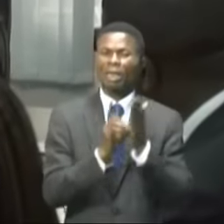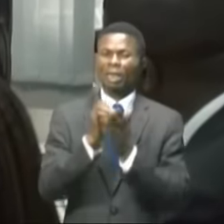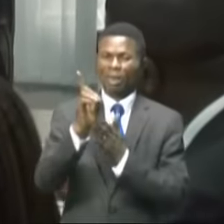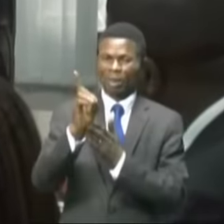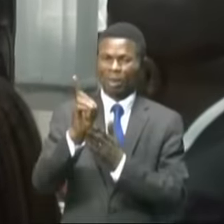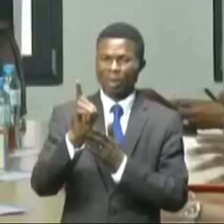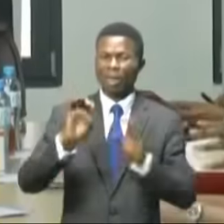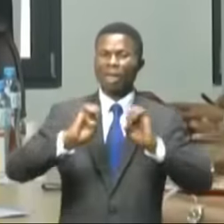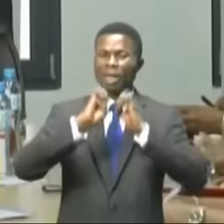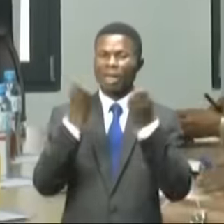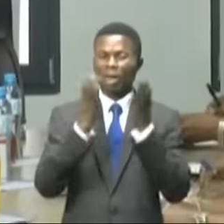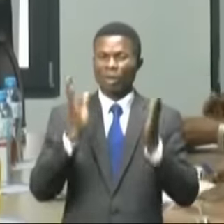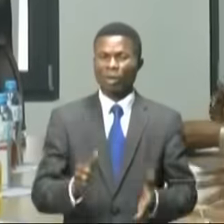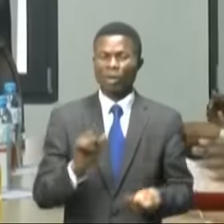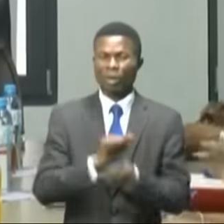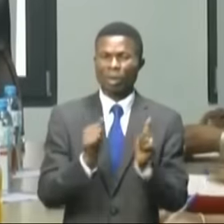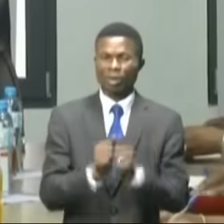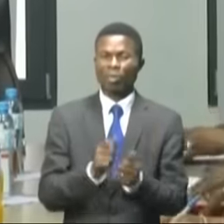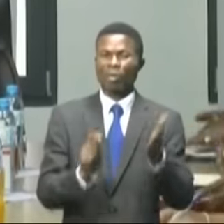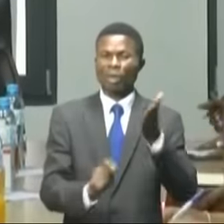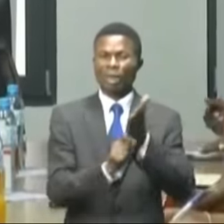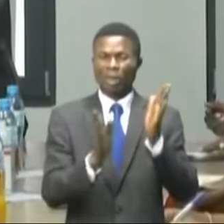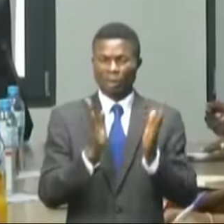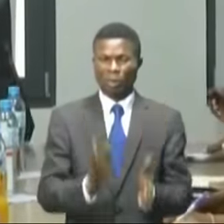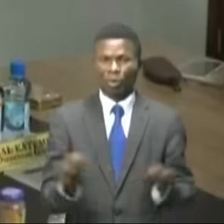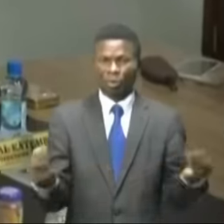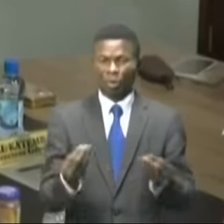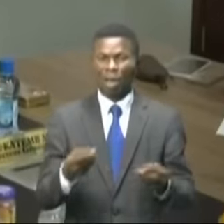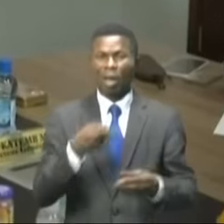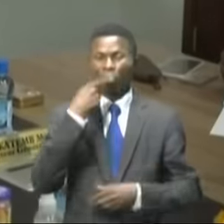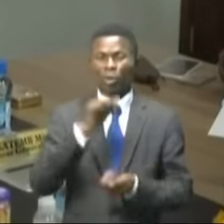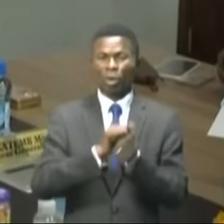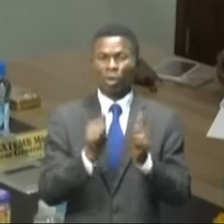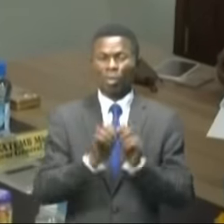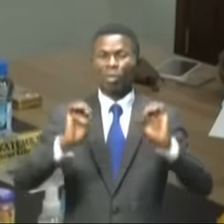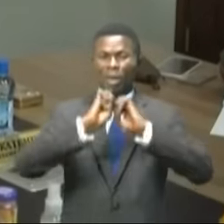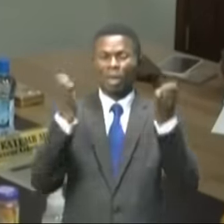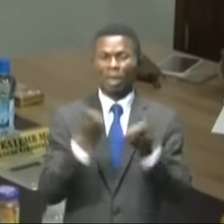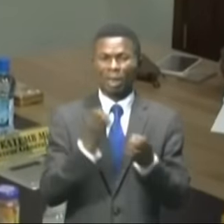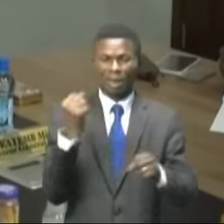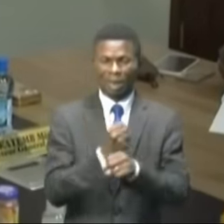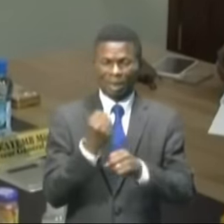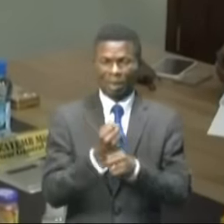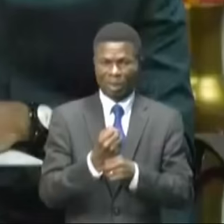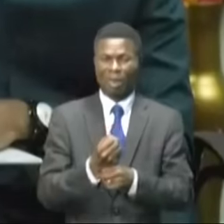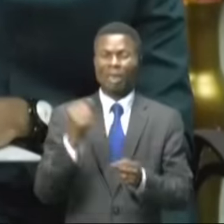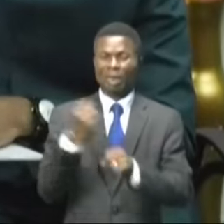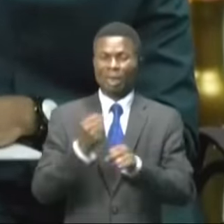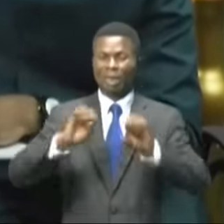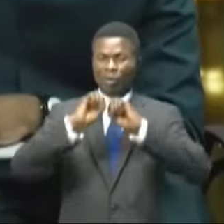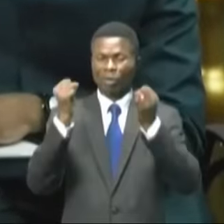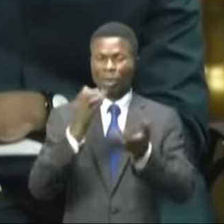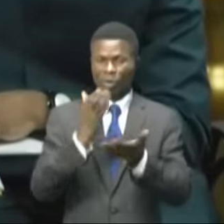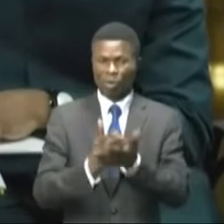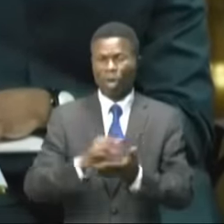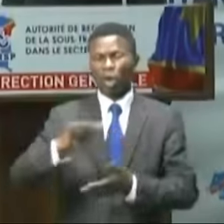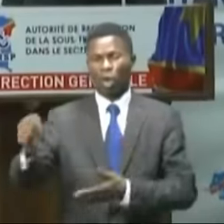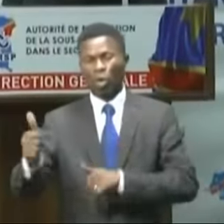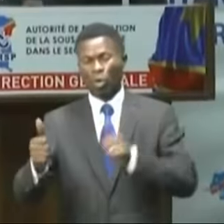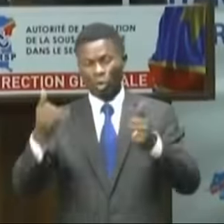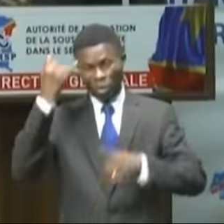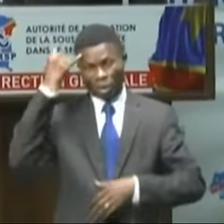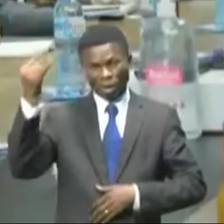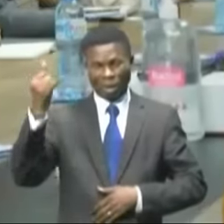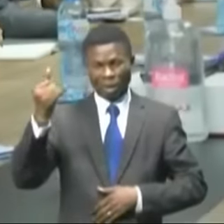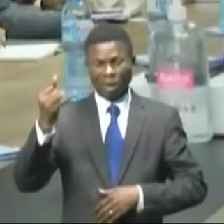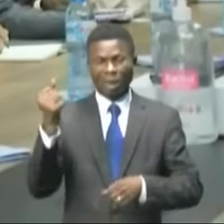ces entrepreneurs dans les secteurs de la technologie, parce que lorsqu'on parle de l'entrepreneuriat, lorsqu'on parle de la sous-traitance, il y a ceux-là qui ont tendance de voir que